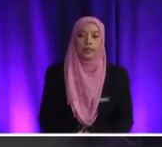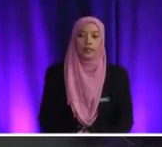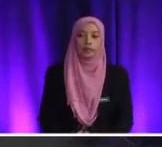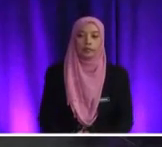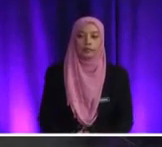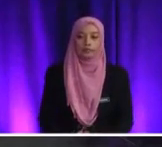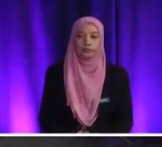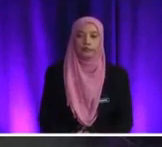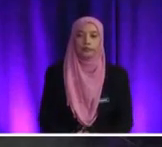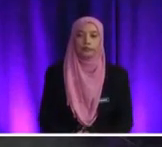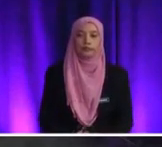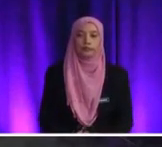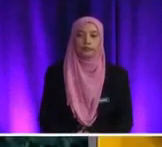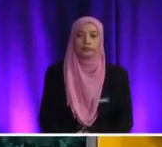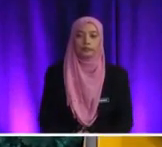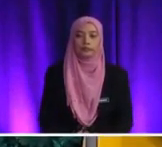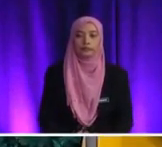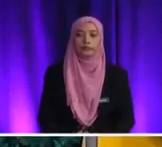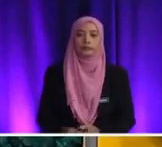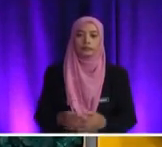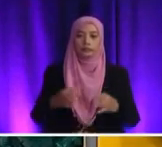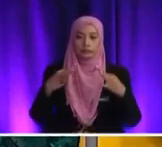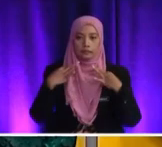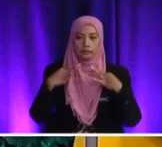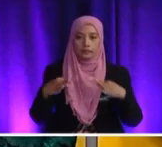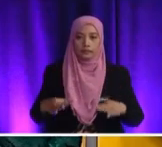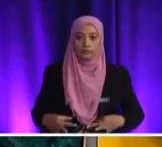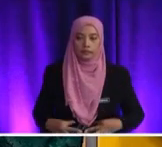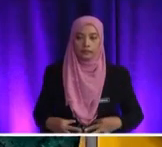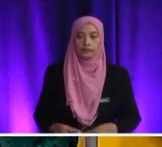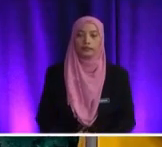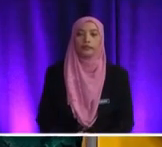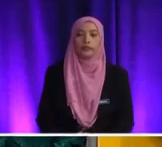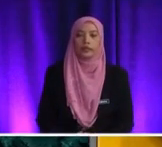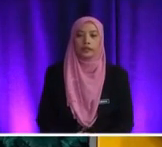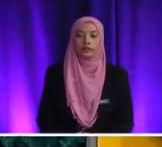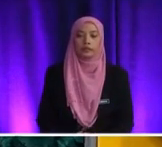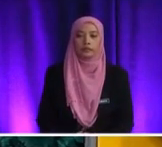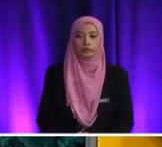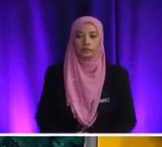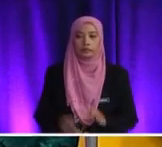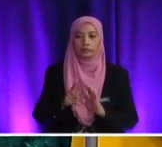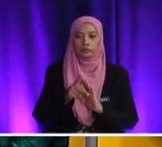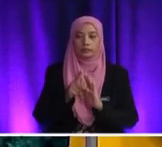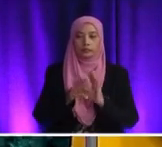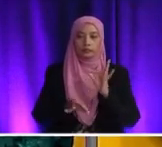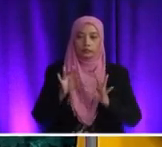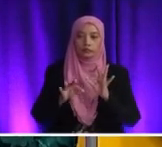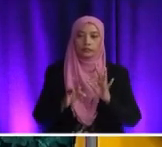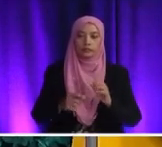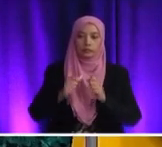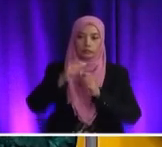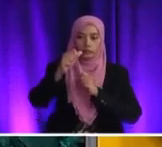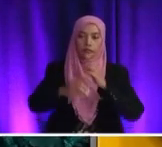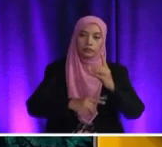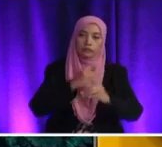base tuh ya sebabnya kalau nak melapuk ketemu langkah ke dunia antara Banser Emang kinema Hela kali